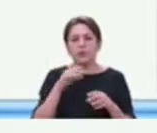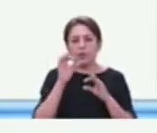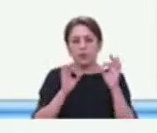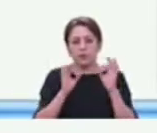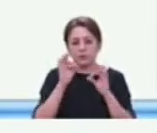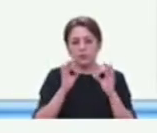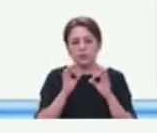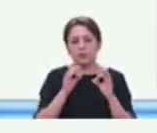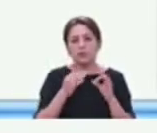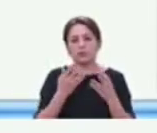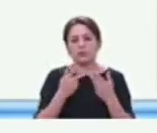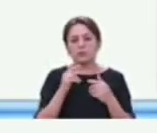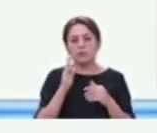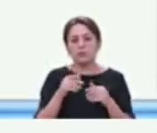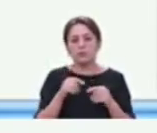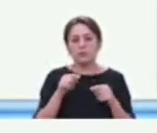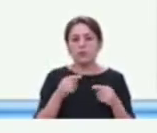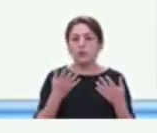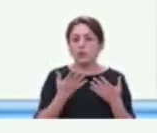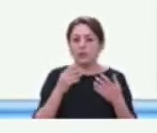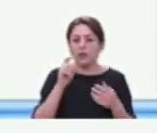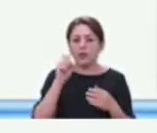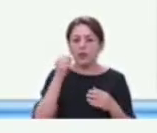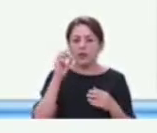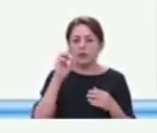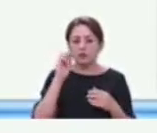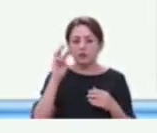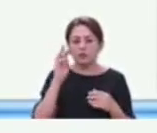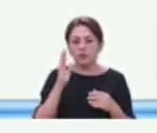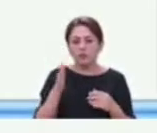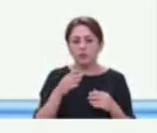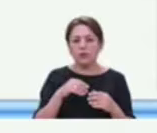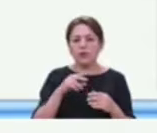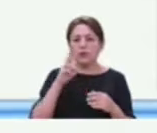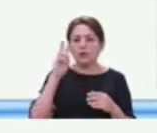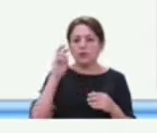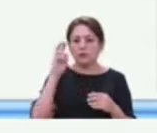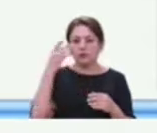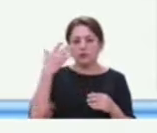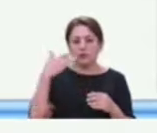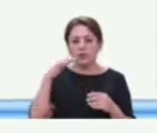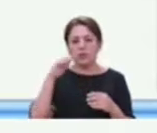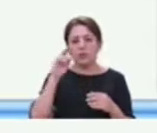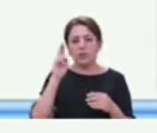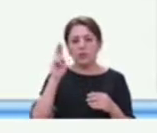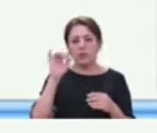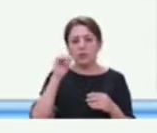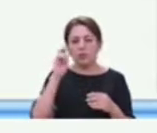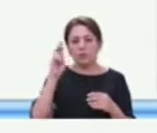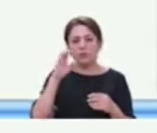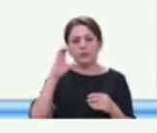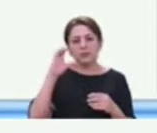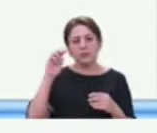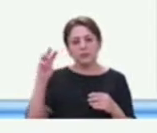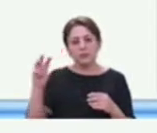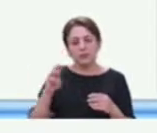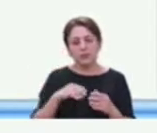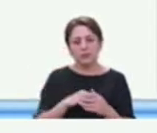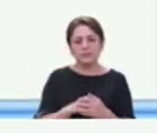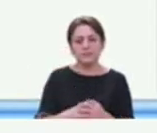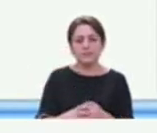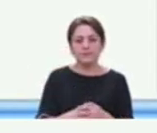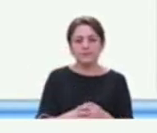hajmni egallayapti? E'tibor beringchi, 250 kub santimetrni.